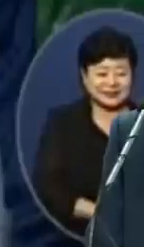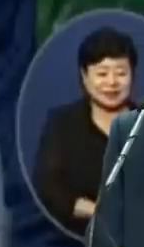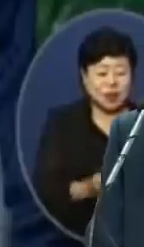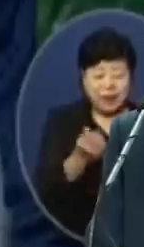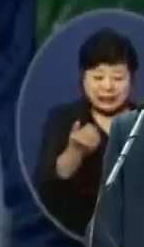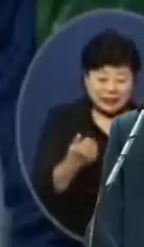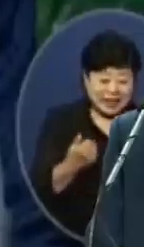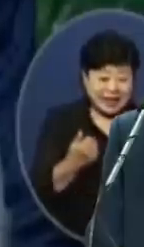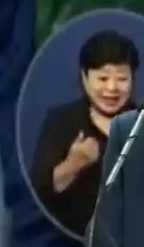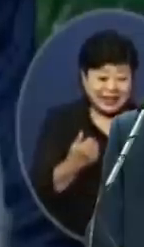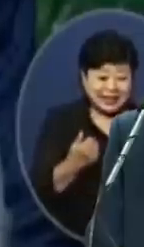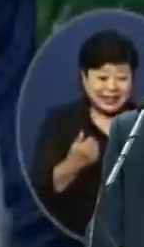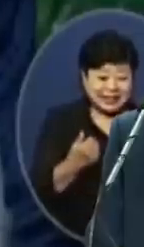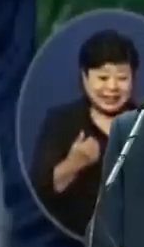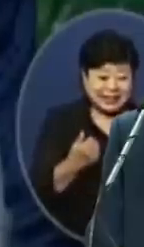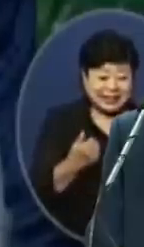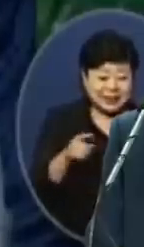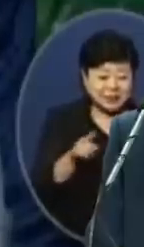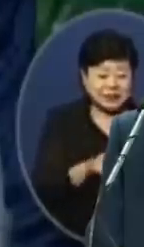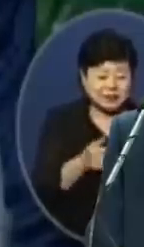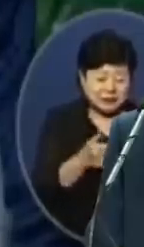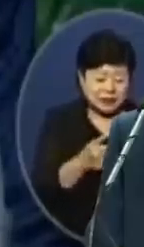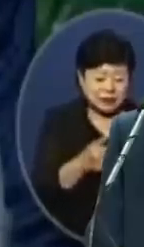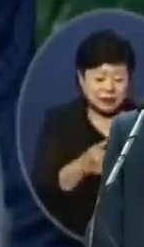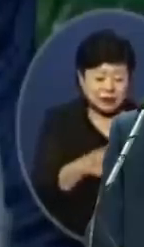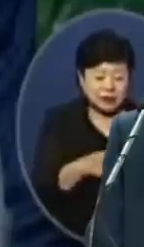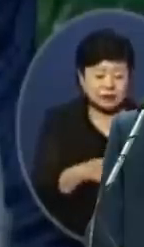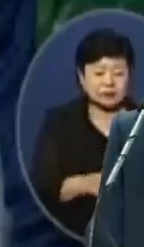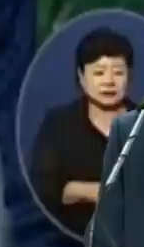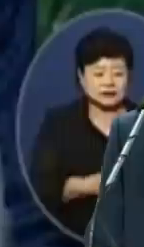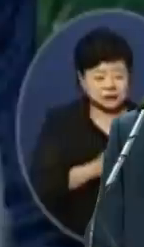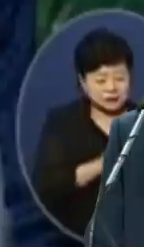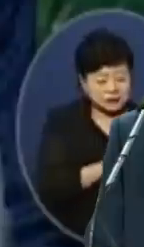전에 제게 신앙 상담 온 부형님을 만났는데